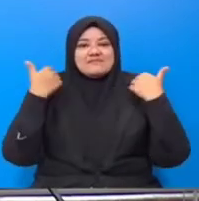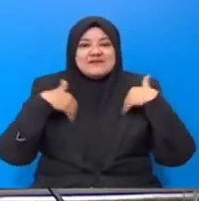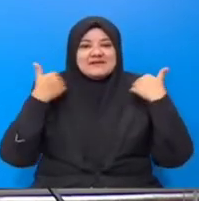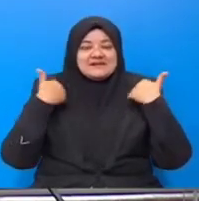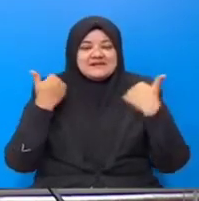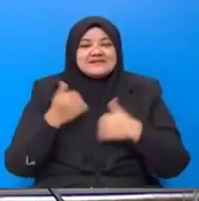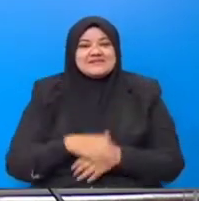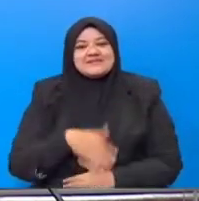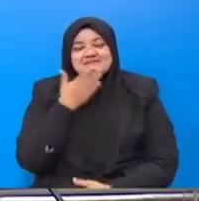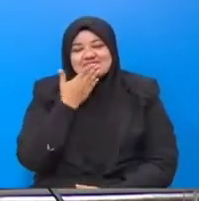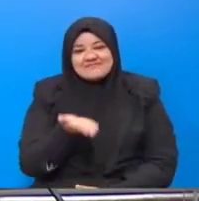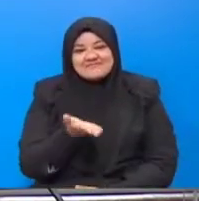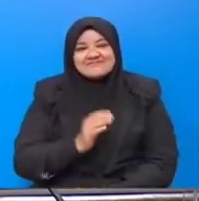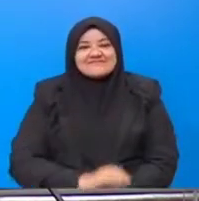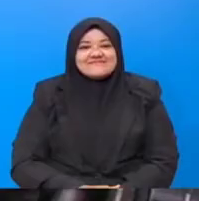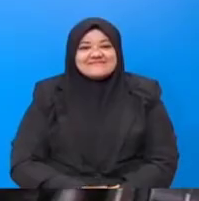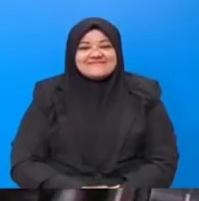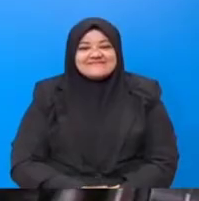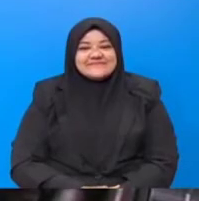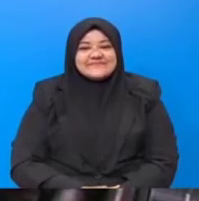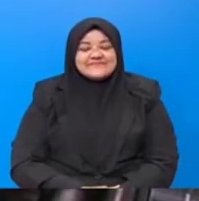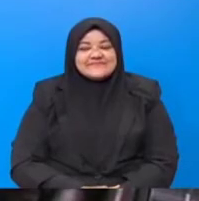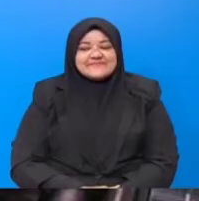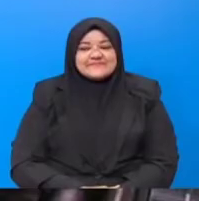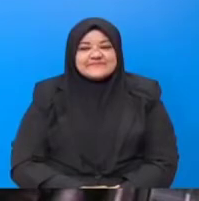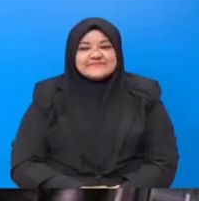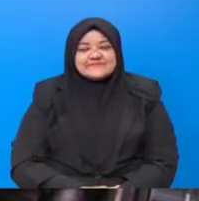pula marah berdesing sekian cuma ketemu